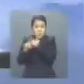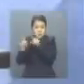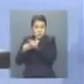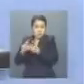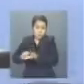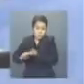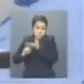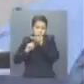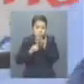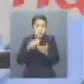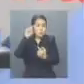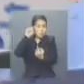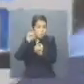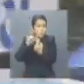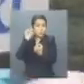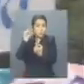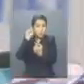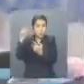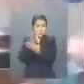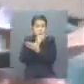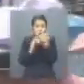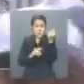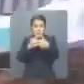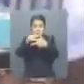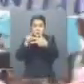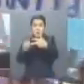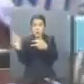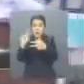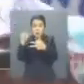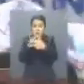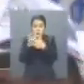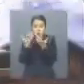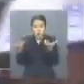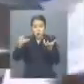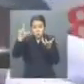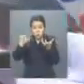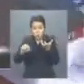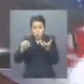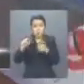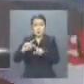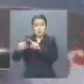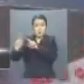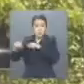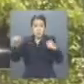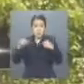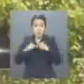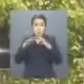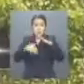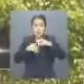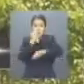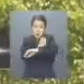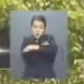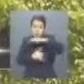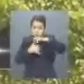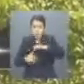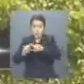3ข้อนะคะต่อรัฐบาลก็คือเร่งออกมาตรการลดค่าครองชีพช่วยเหลือผู้ใช้แรงงานที่ถูกละเมิดสิทธิ์จากเหตุการณ์น้ำท่วมที่ผ่านม